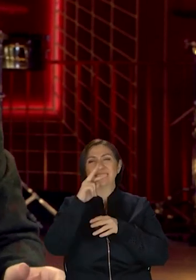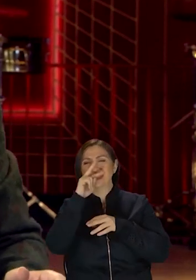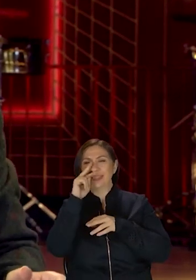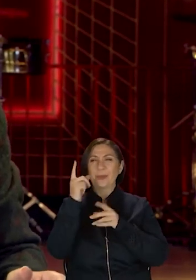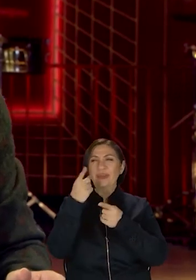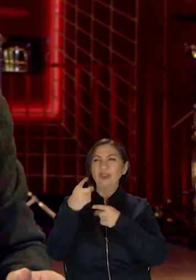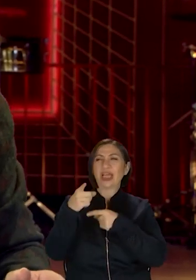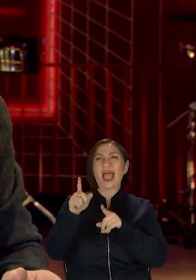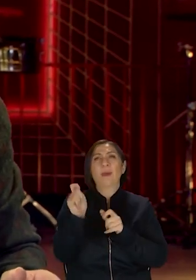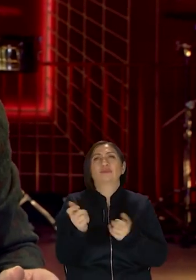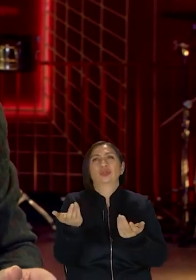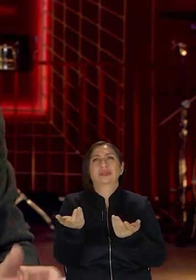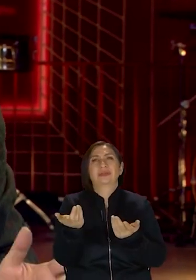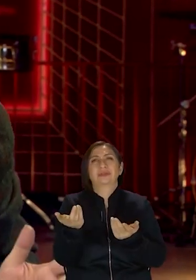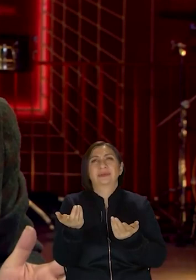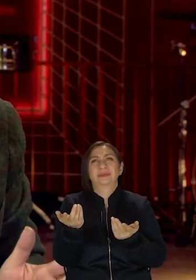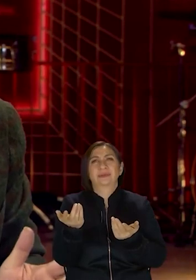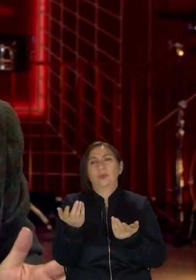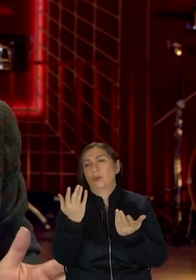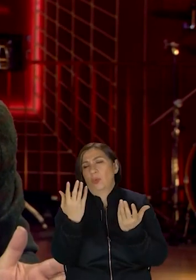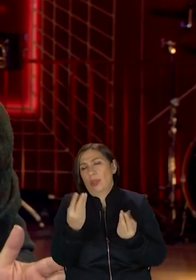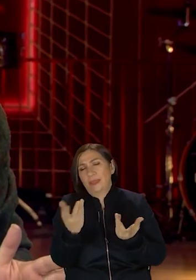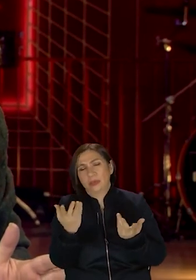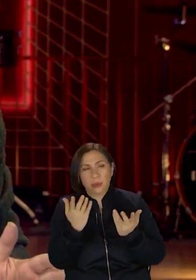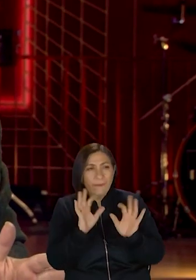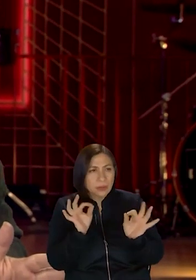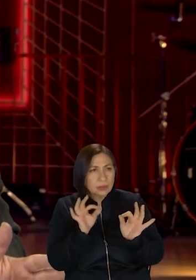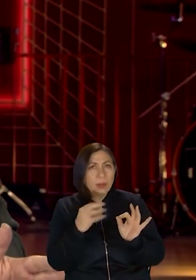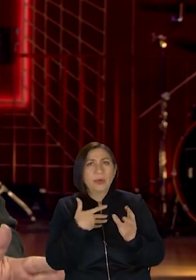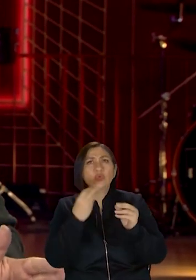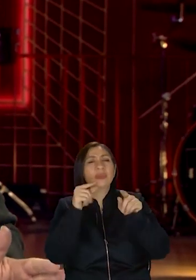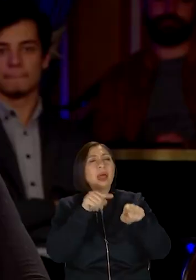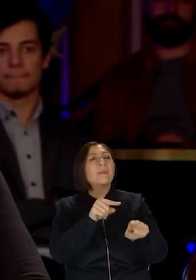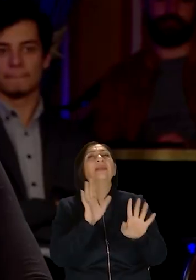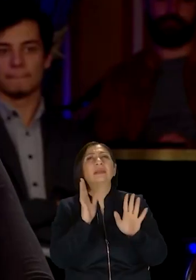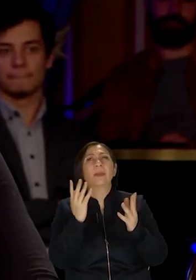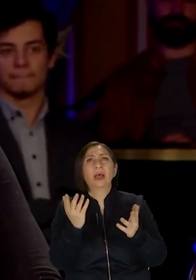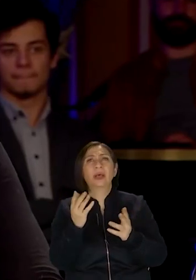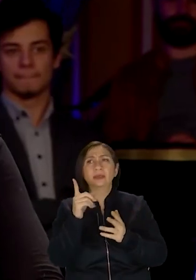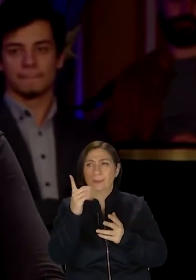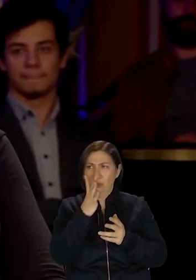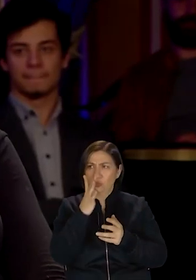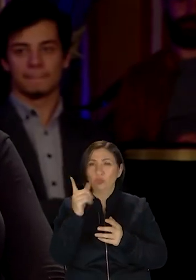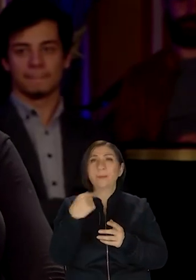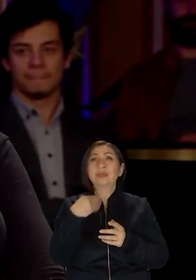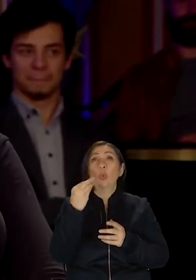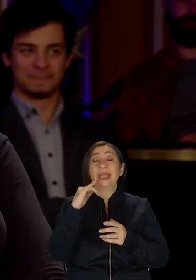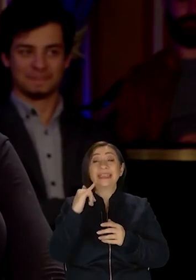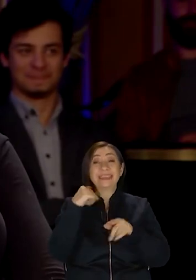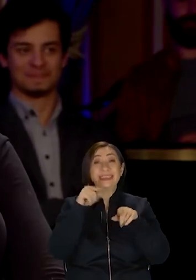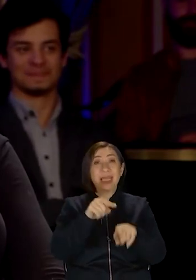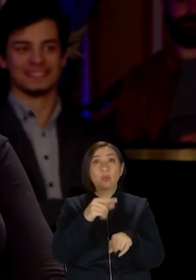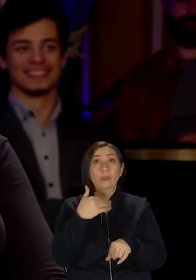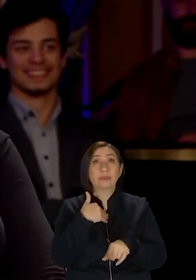çapkınca bir şaka yapmış çocuk. Olabilir evet. Ben olayları çok da takip etmedim ama. Ben de olayı biliyorsun. Ben çok yakinen takip ediyorum.